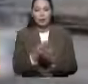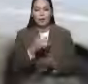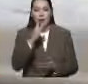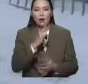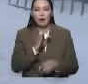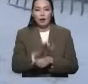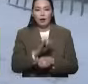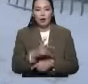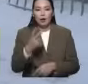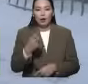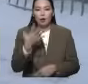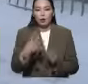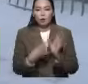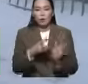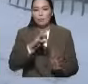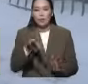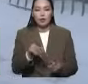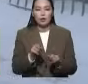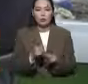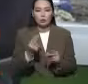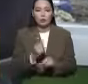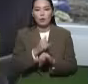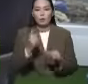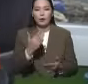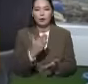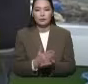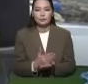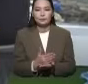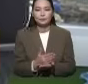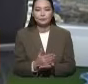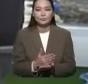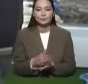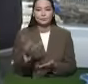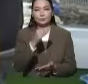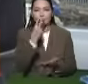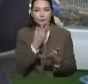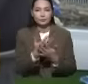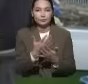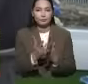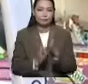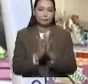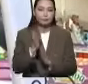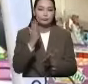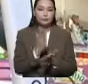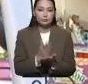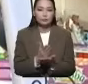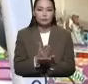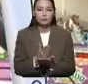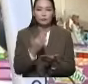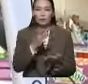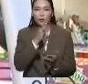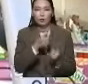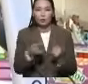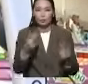бағамен 259 миллиардқа жеткенін айтқан еді. Жан басына шаққандағы көрсеткіште өсіп келеді. Сондықтан тұрақты уақытта